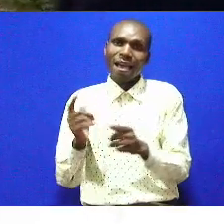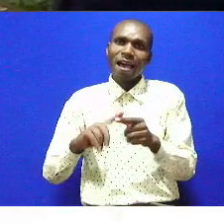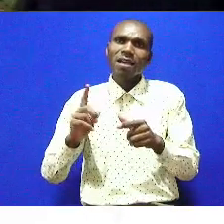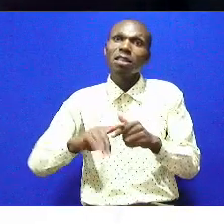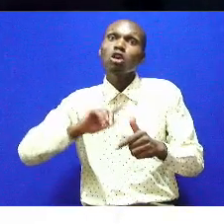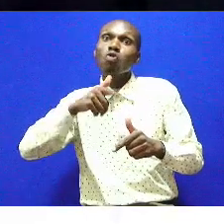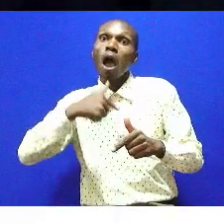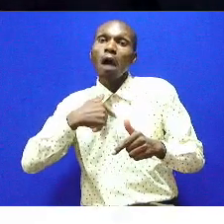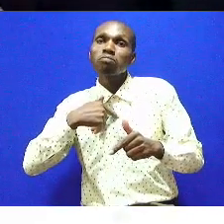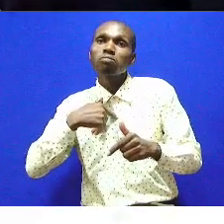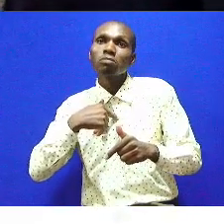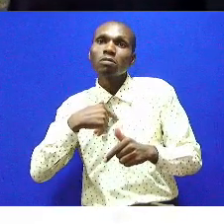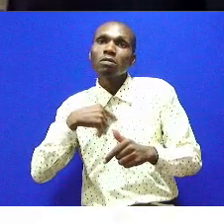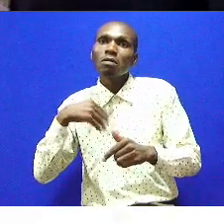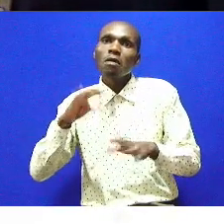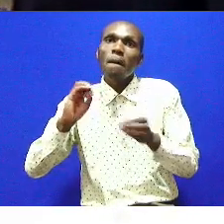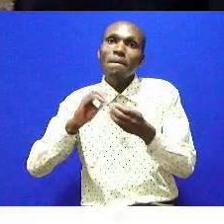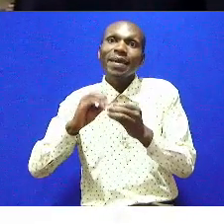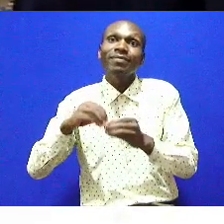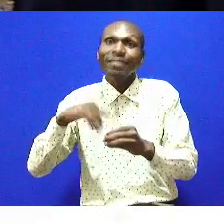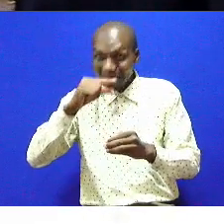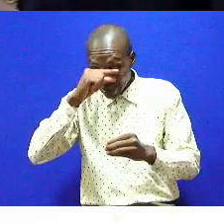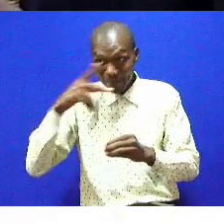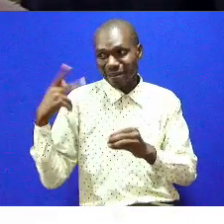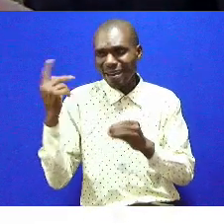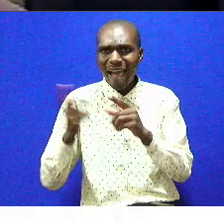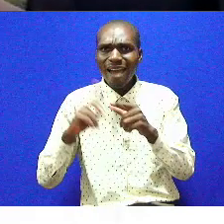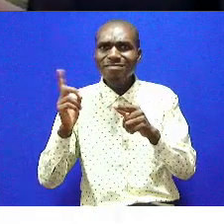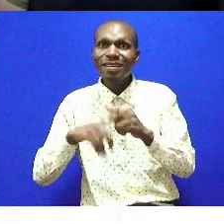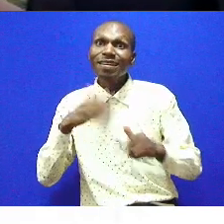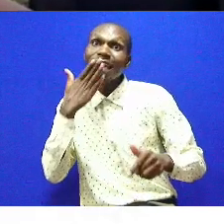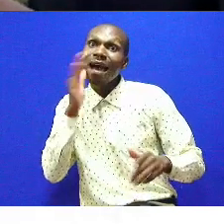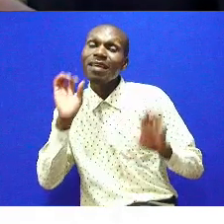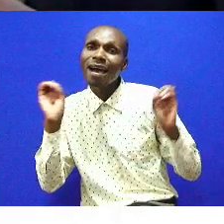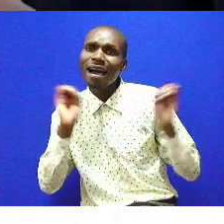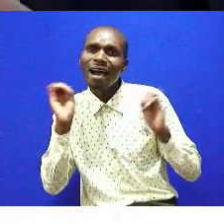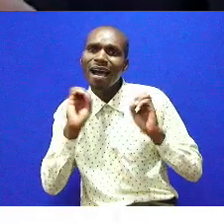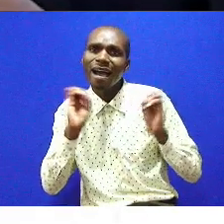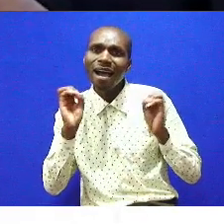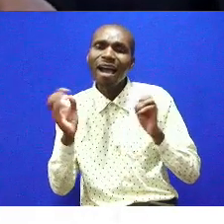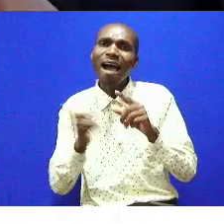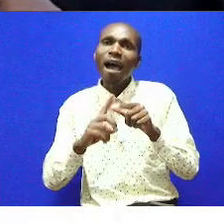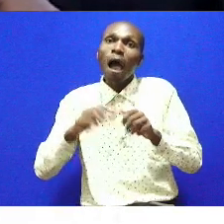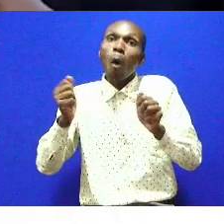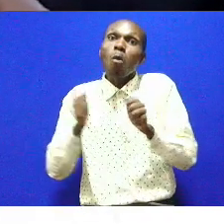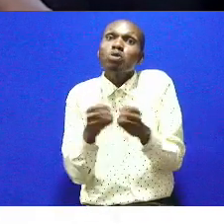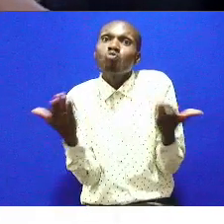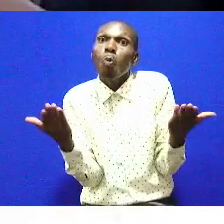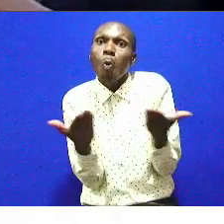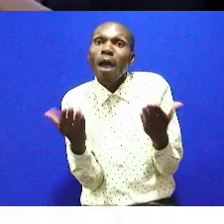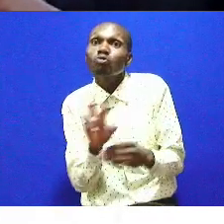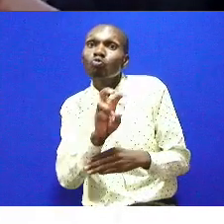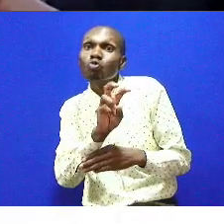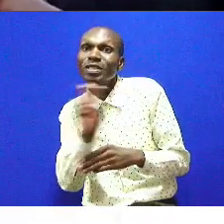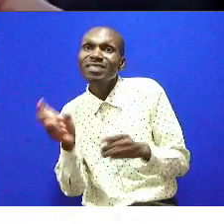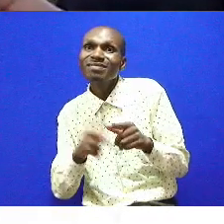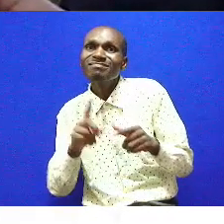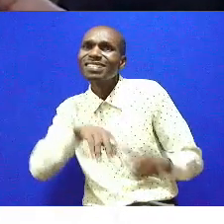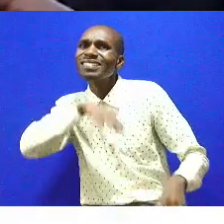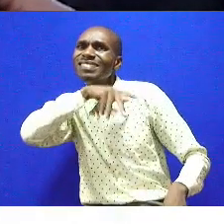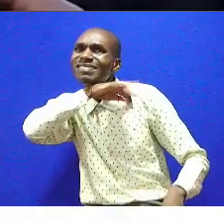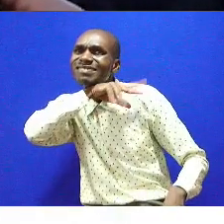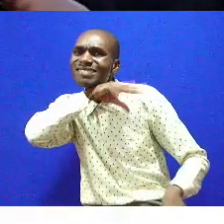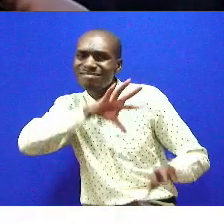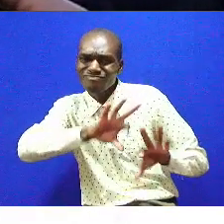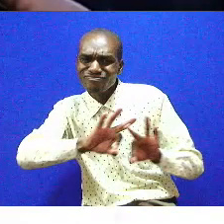gorete muka ko mai turi tikuri goro ndura nyora long term solution ase esemo yo korranga e u chigo sangre sita